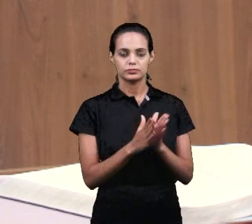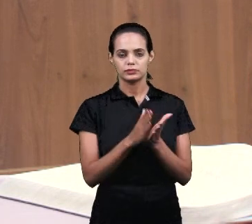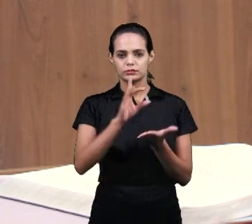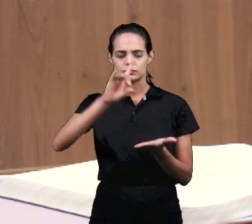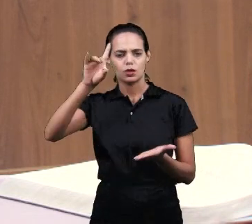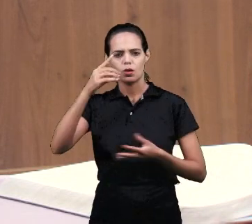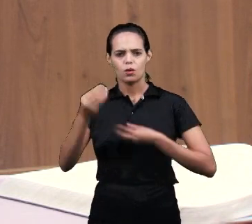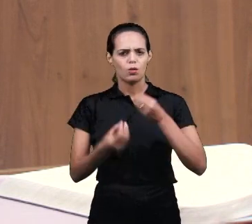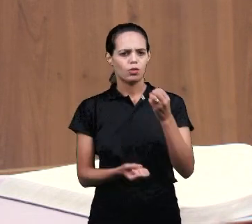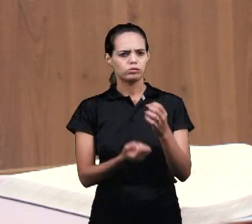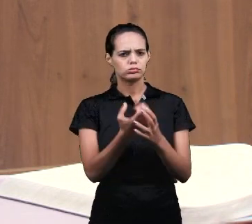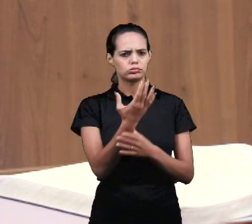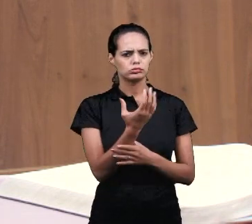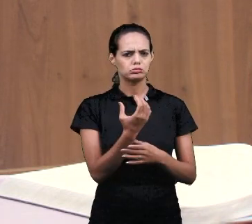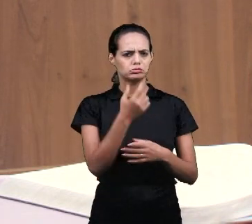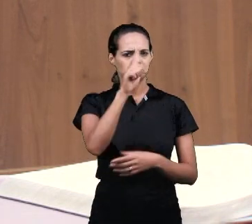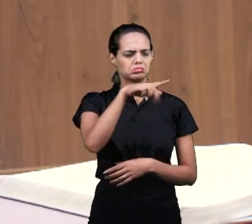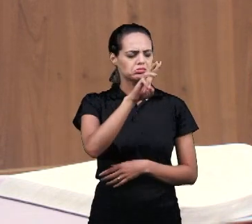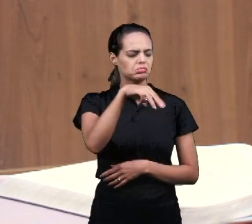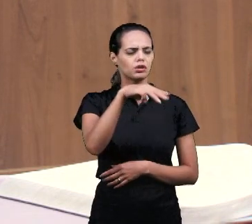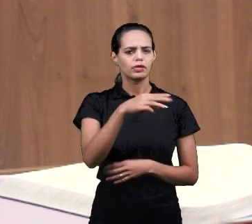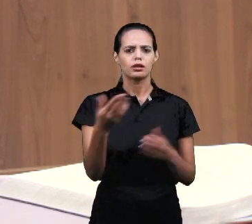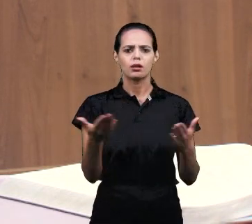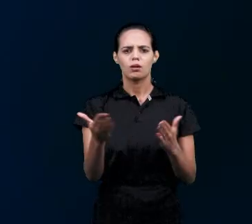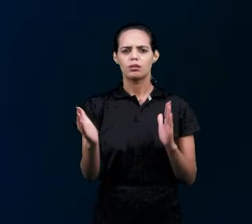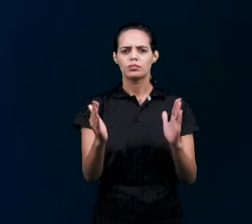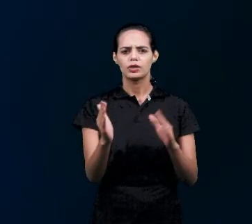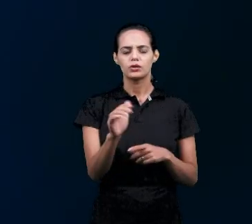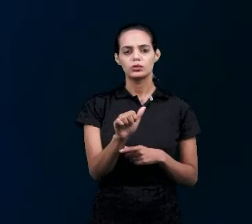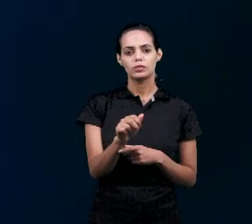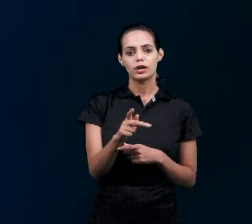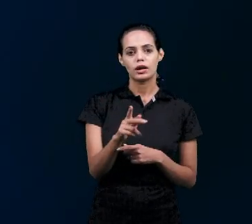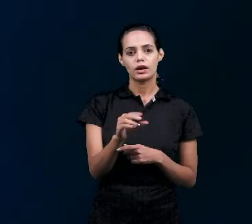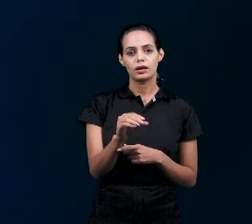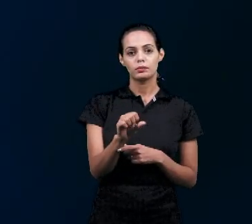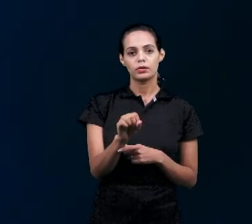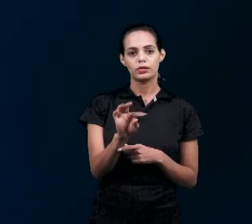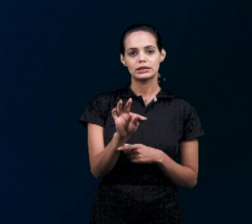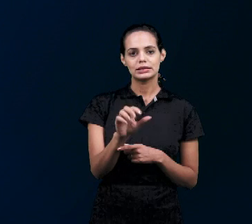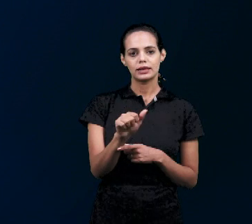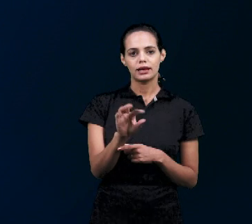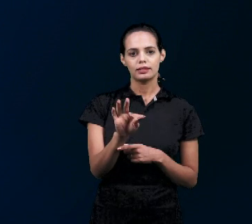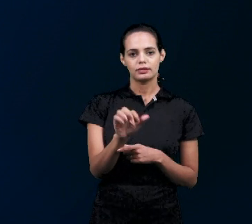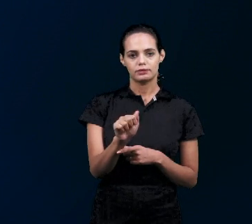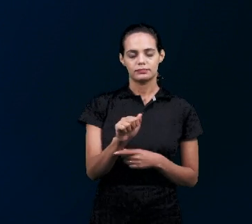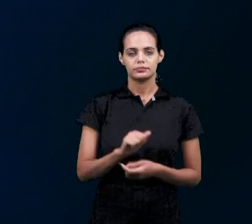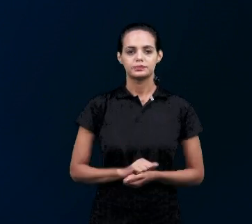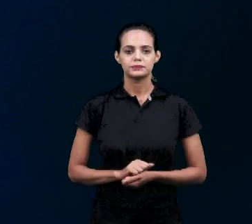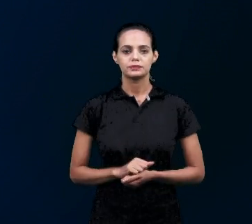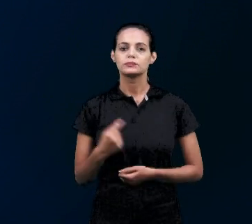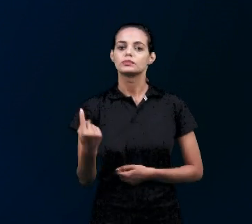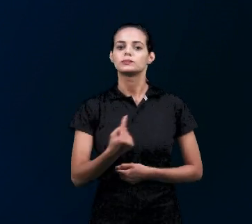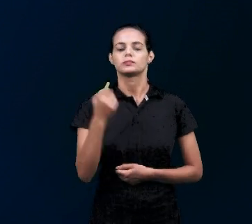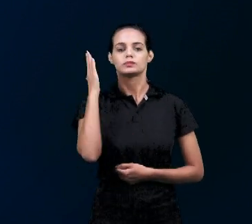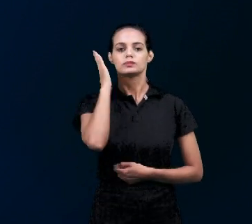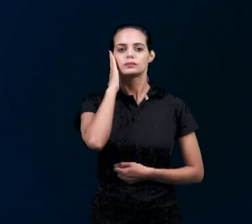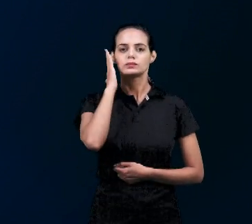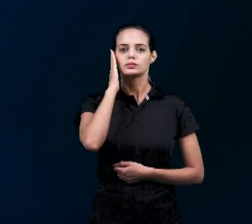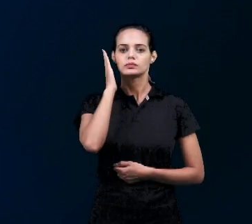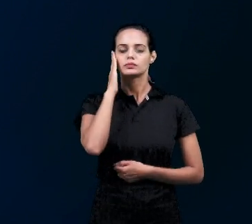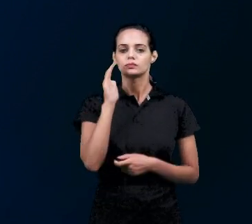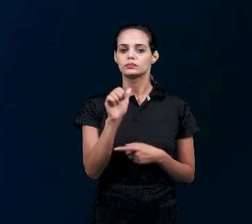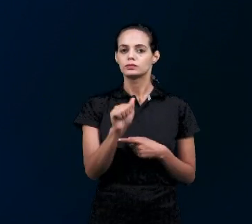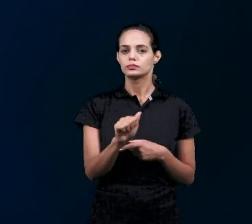les apostates de ces dernières heures. Nous comprenons par la parole que les apostates sont des